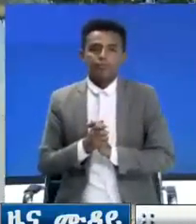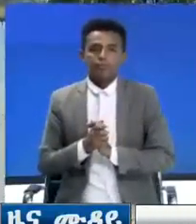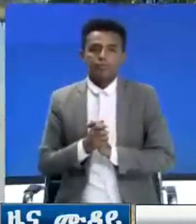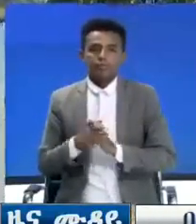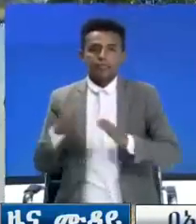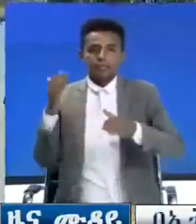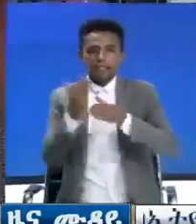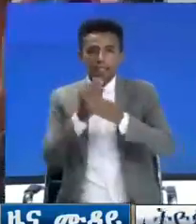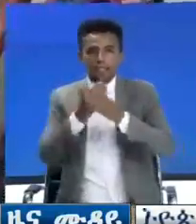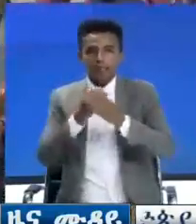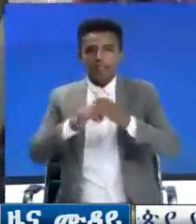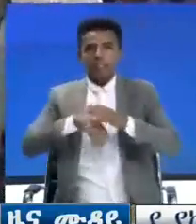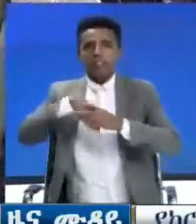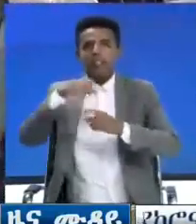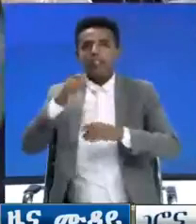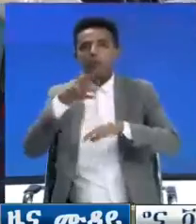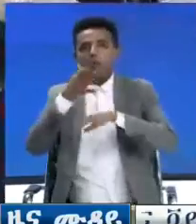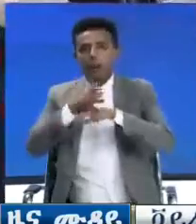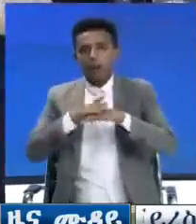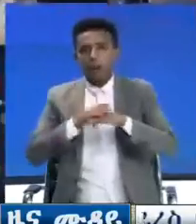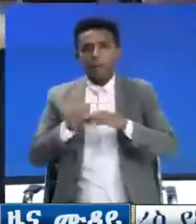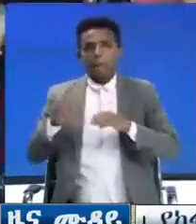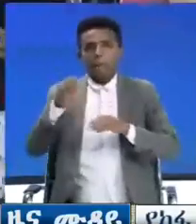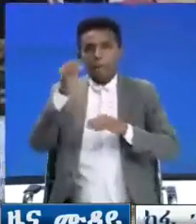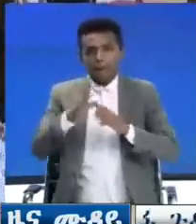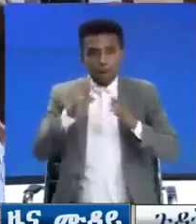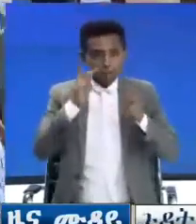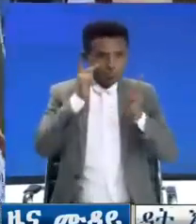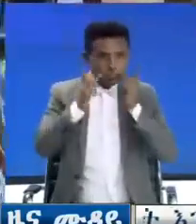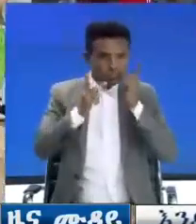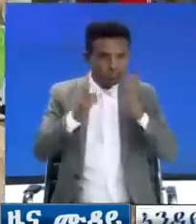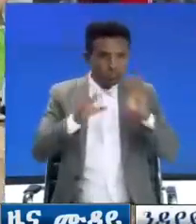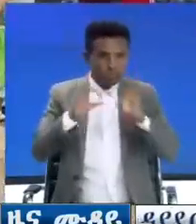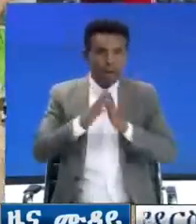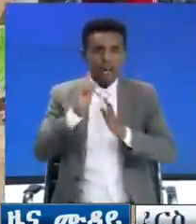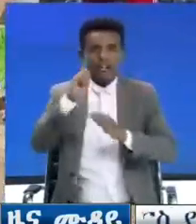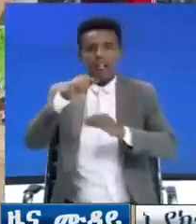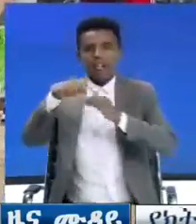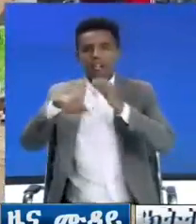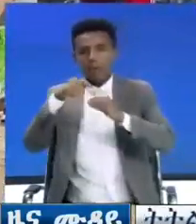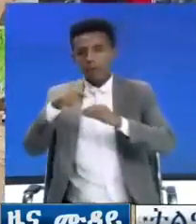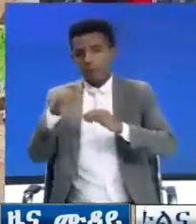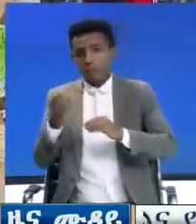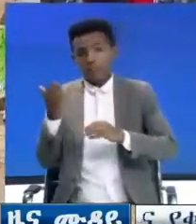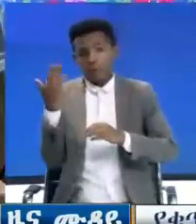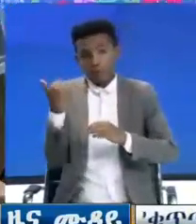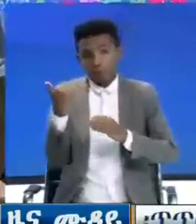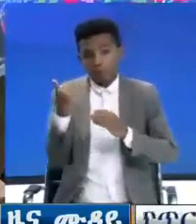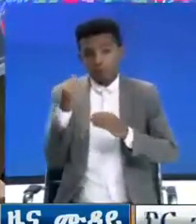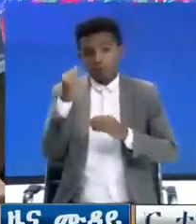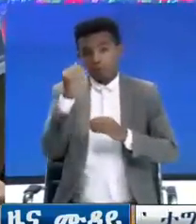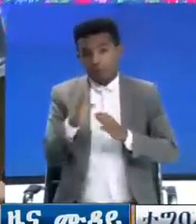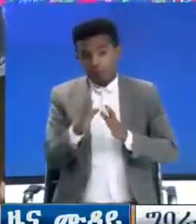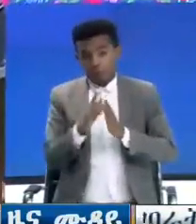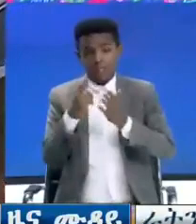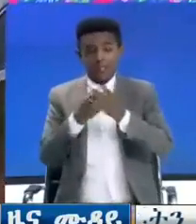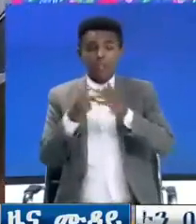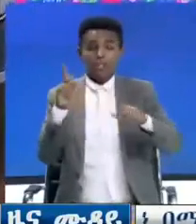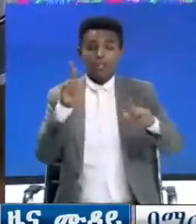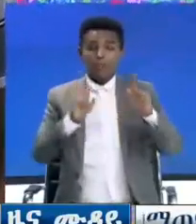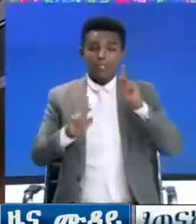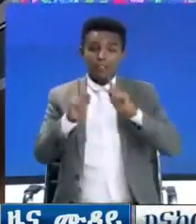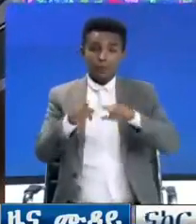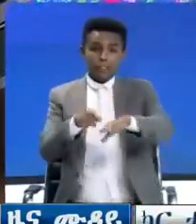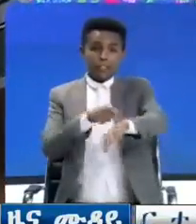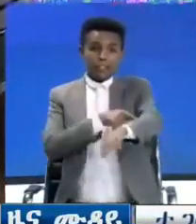ክልከላው ከተነሳ በኋላ ባንኮችን ለመቃኘት ሞክረናል። እንግዲህ አንዳንድ አካባቢዎች ተመልክተናቸው የነበሩ ባንኮች አሉ። እዛ ላይ ህብረተሰቡ